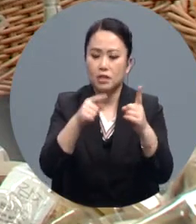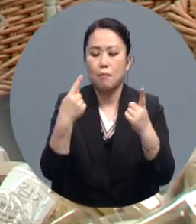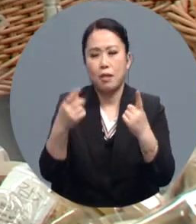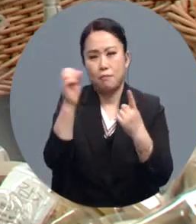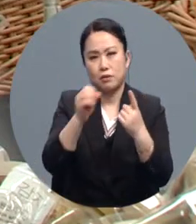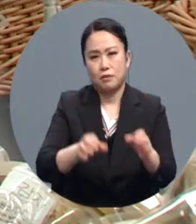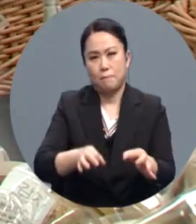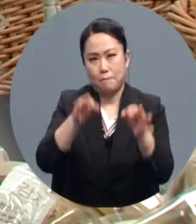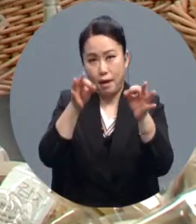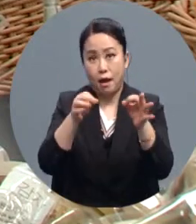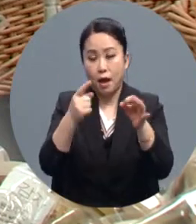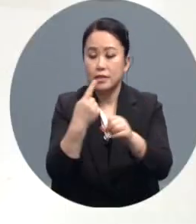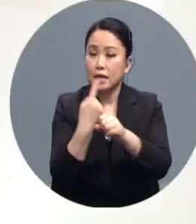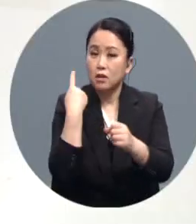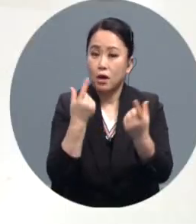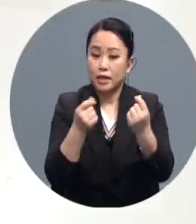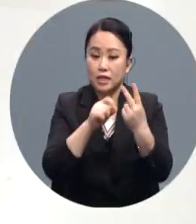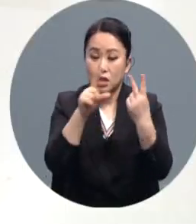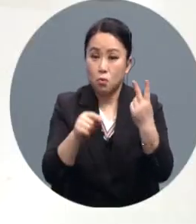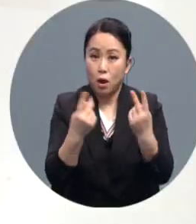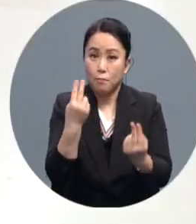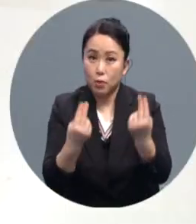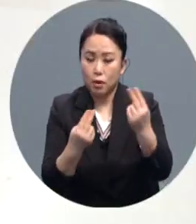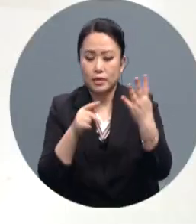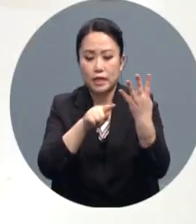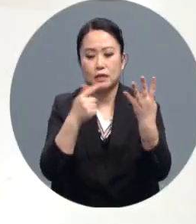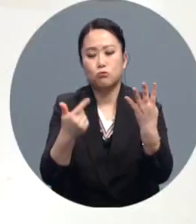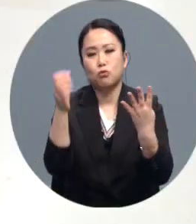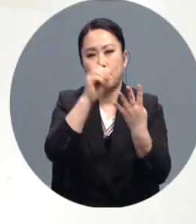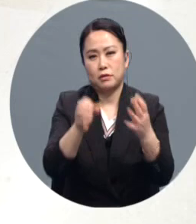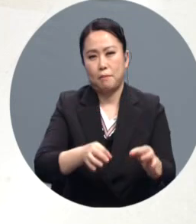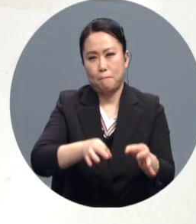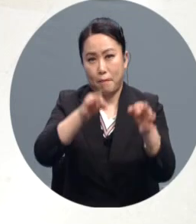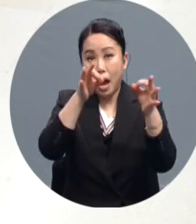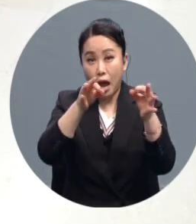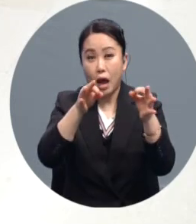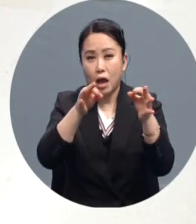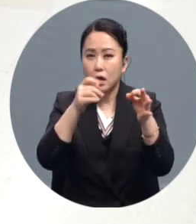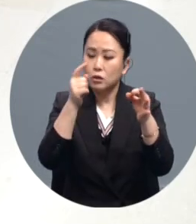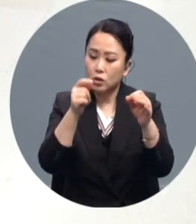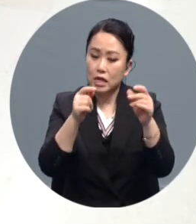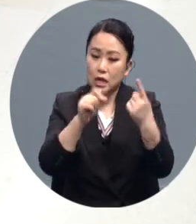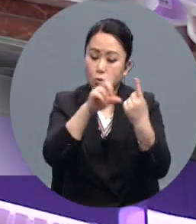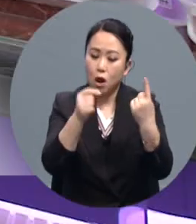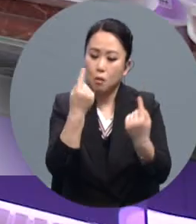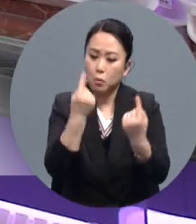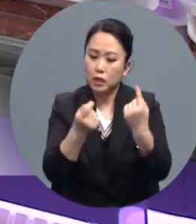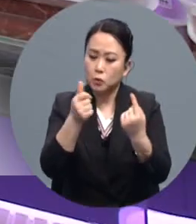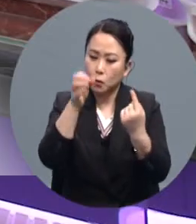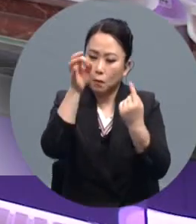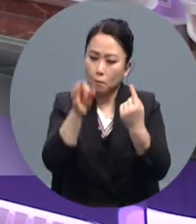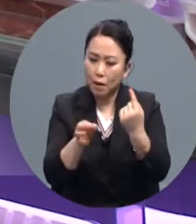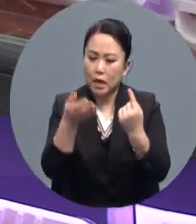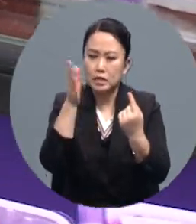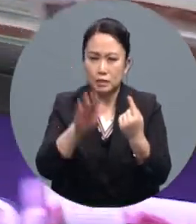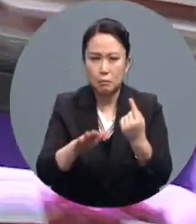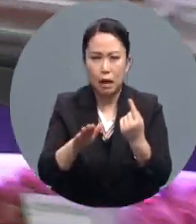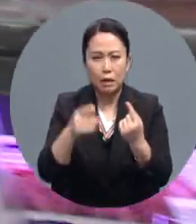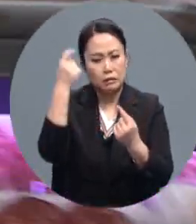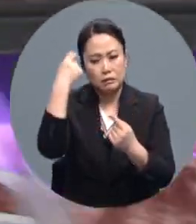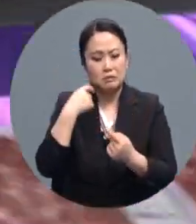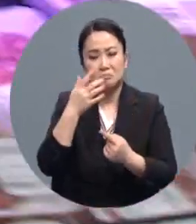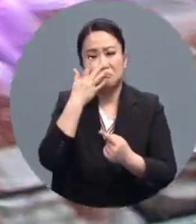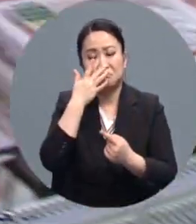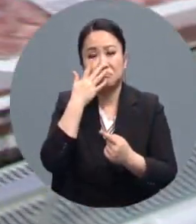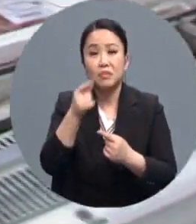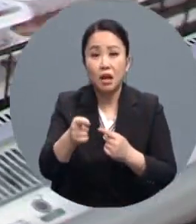비교하면 4.6% 상승해 1월 5%대에서 상승폭이 다소 줄긴 했지만 시민들은 체감하기 어렵습니다.